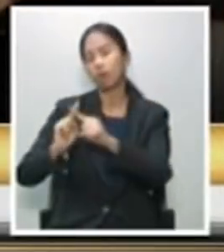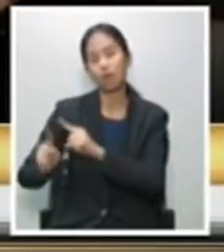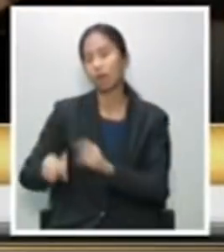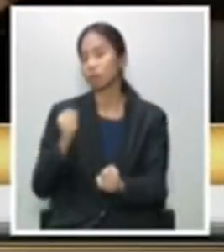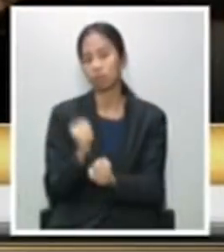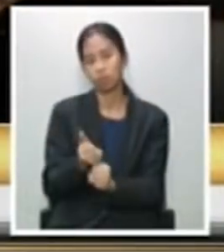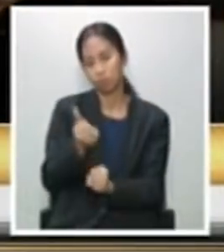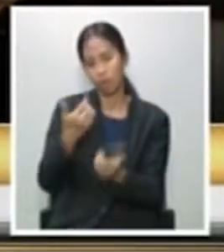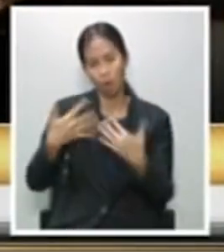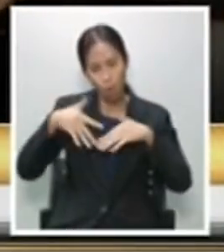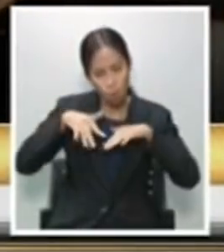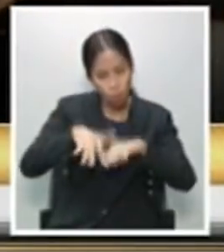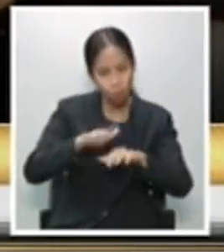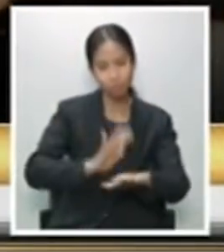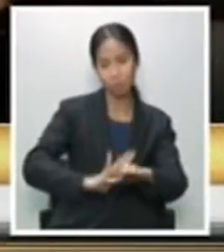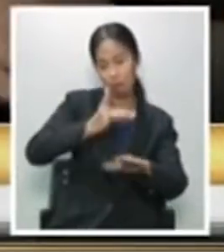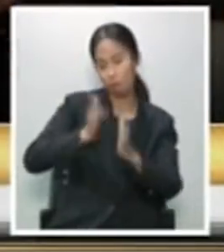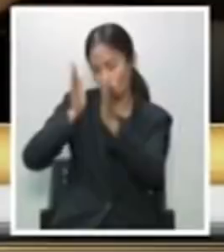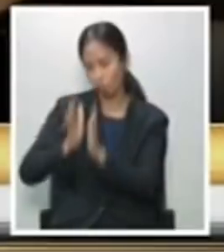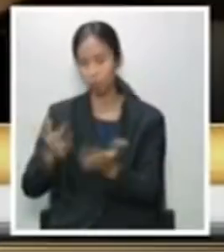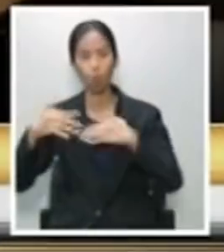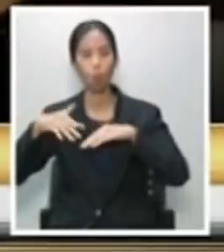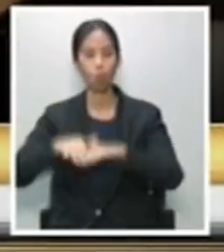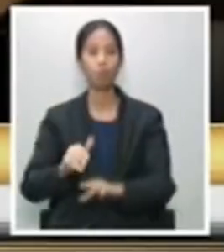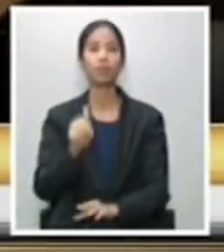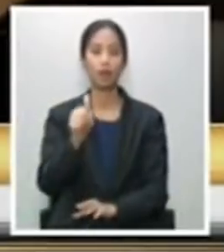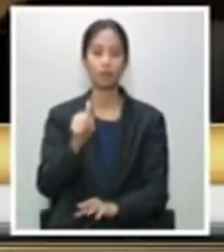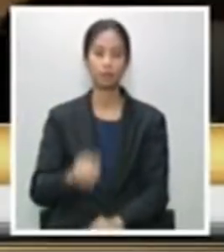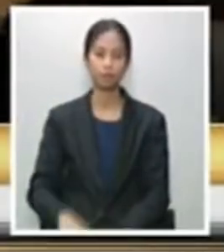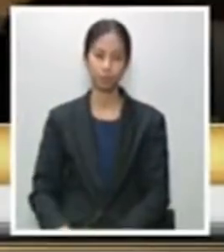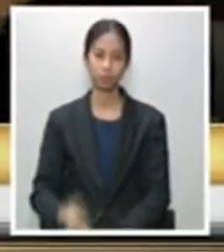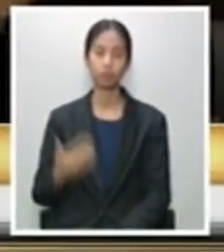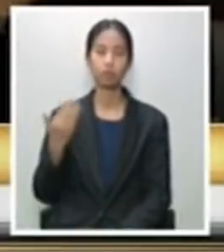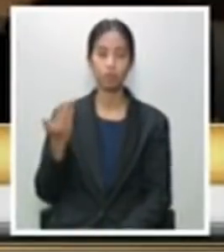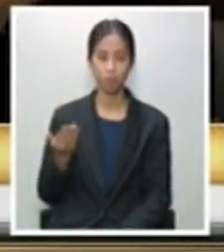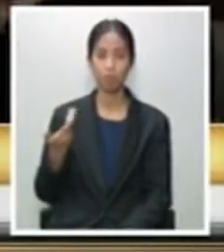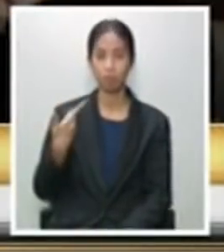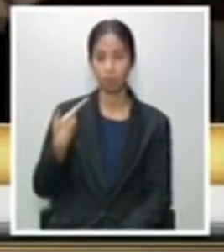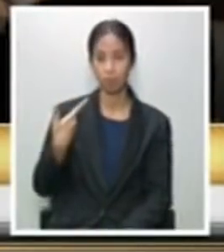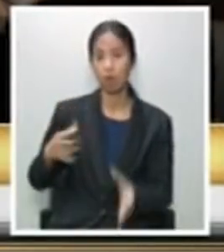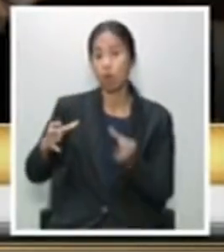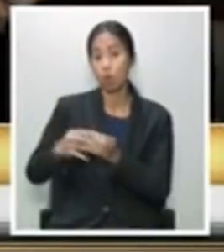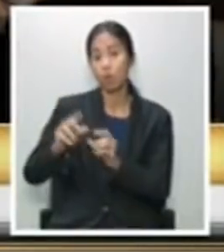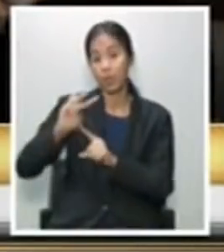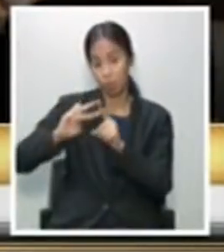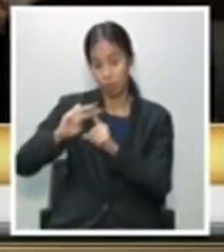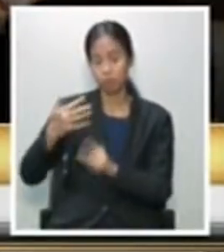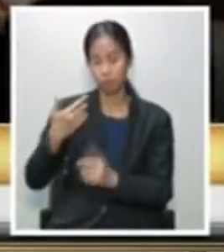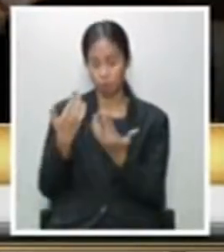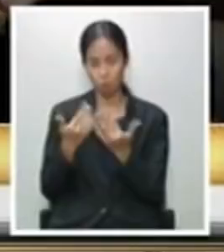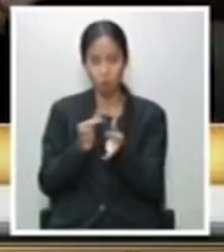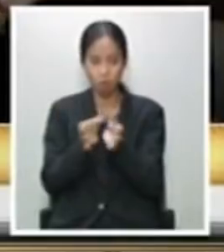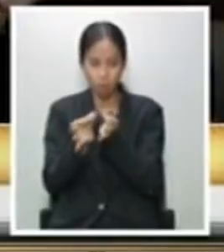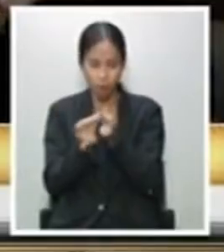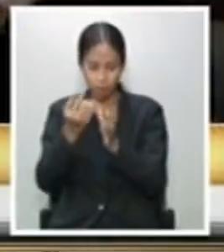ารถอยู่ร่วมกันได้อีกต่อไปจะมีการอภิปรายจากพรรคของพรรคอนาคตใหม่ที่จะลงรายละเอียดแต่